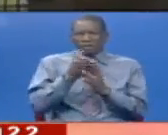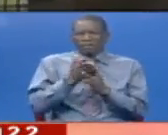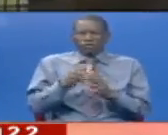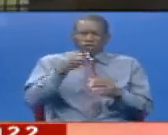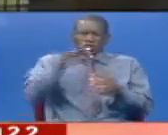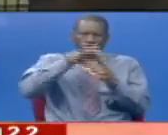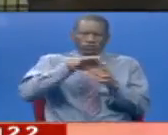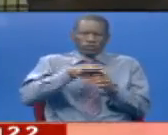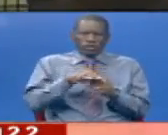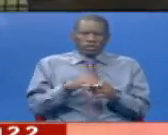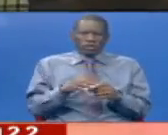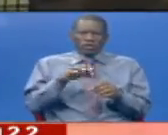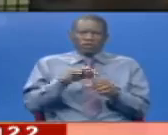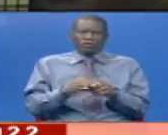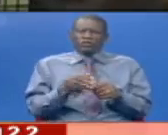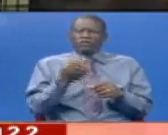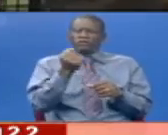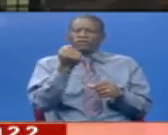kura